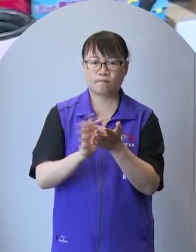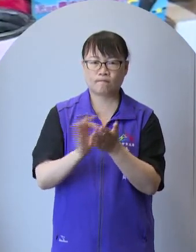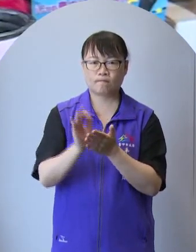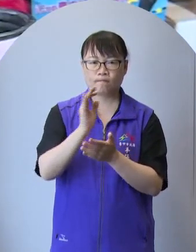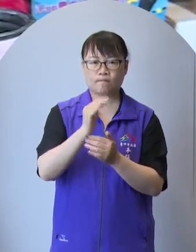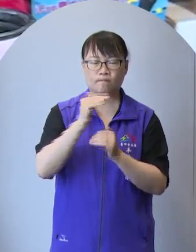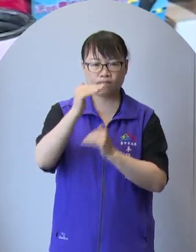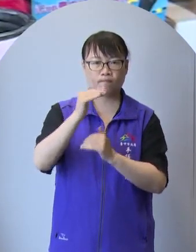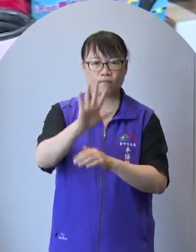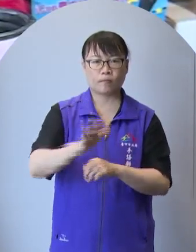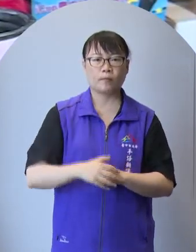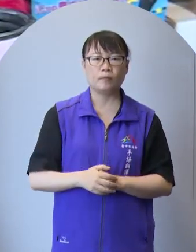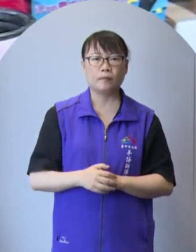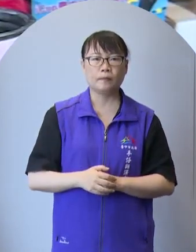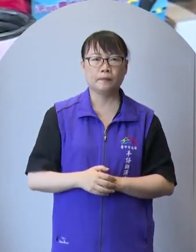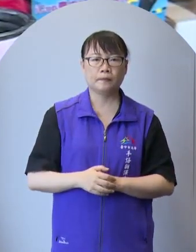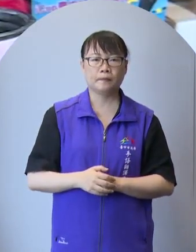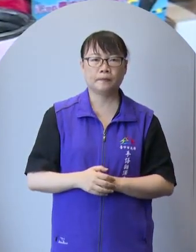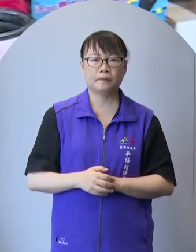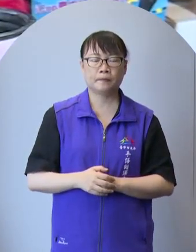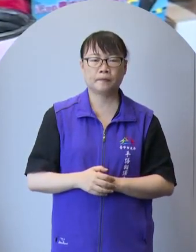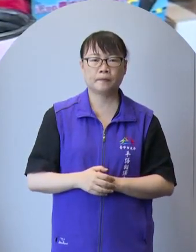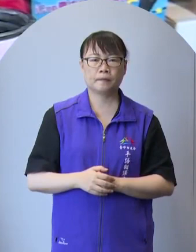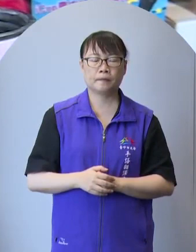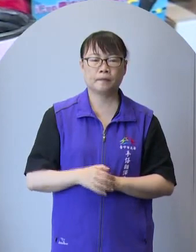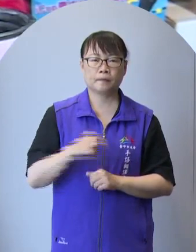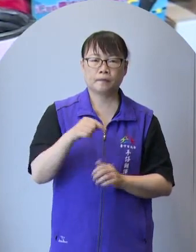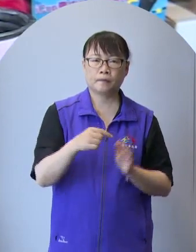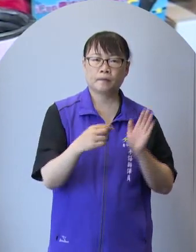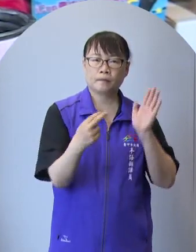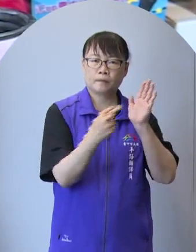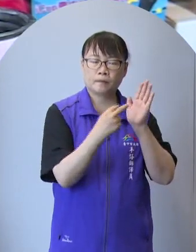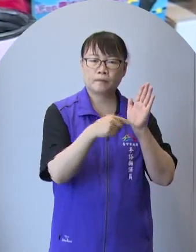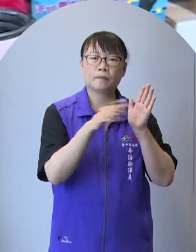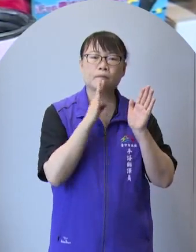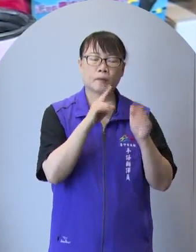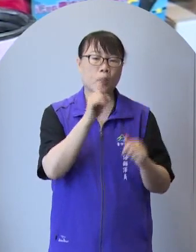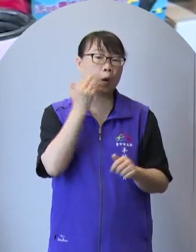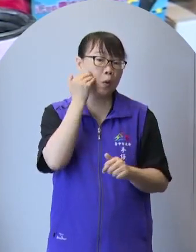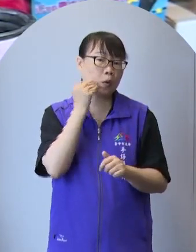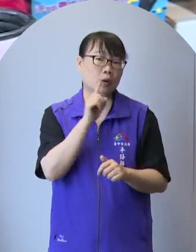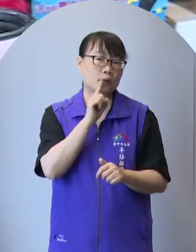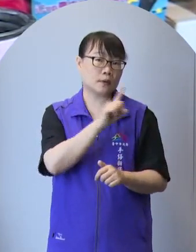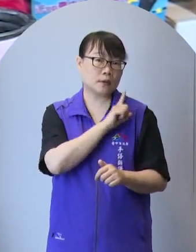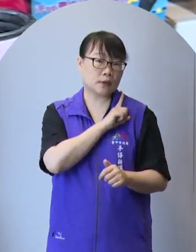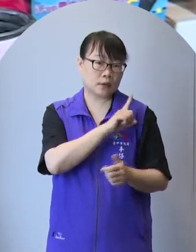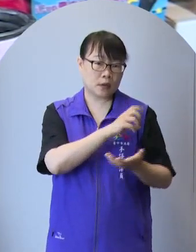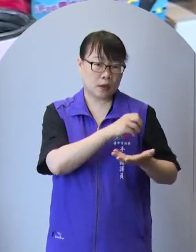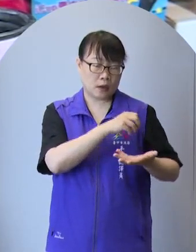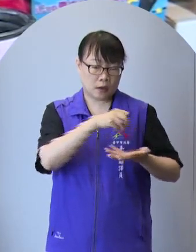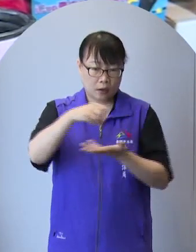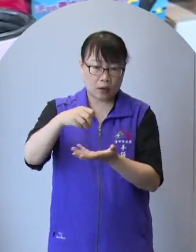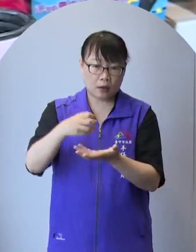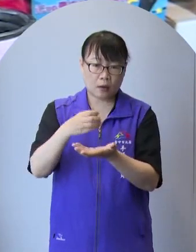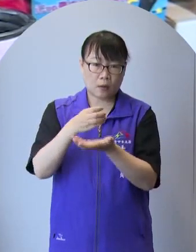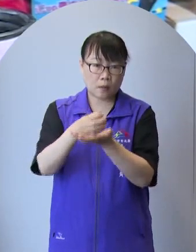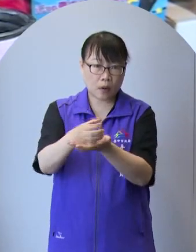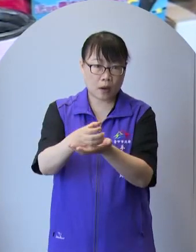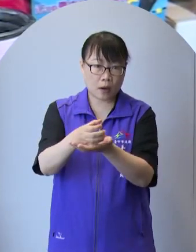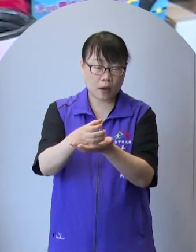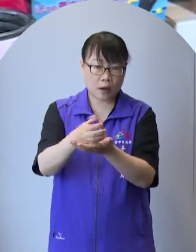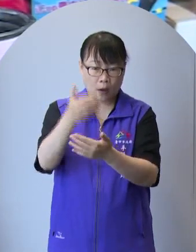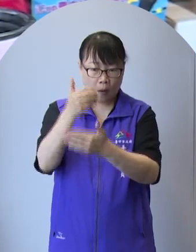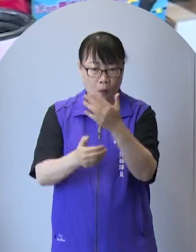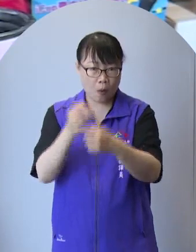成果。好，那这一个是我们自备。自备饮料杯折5块钱，这个是全民有感，因为全台